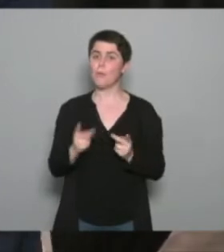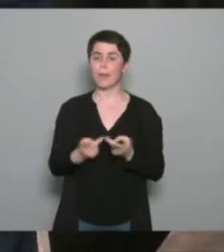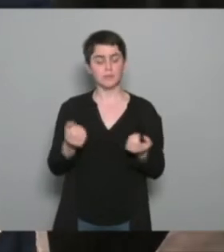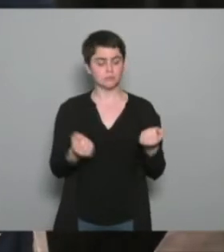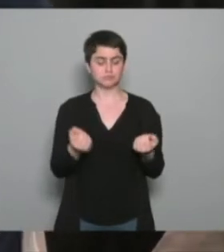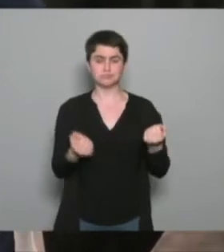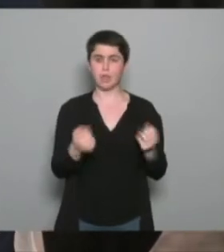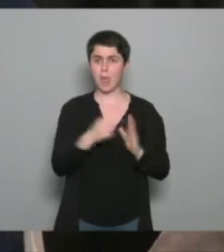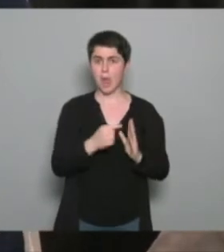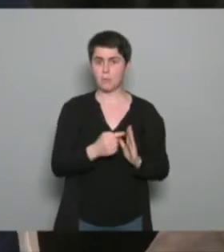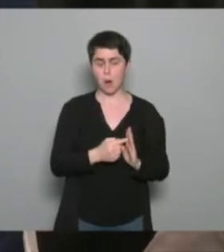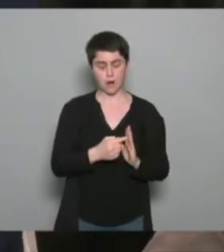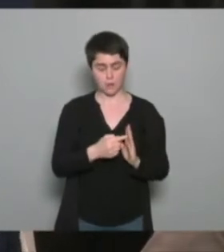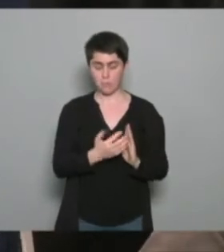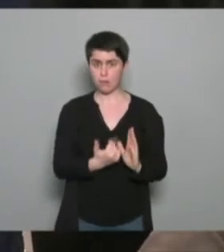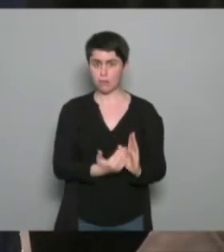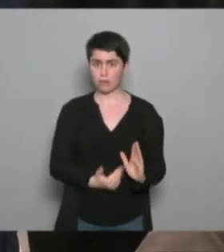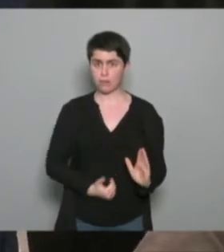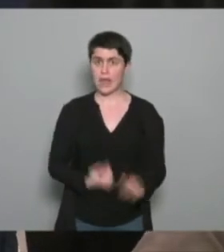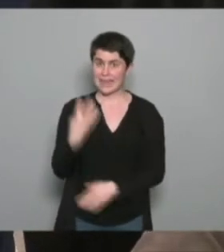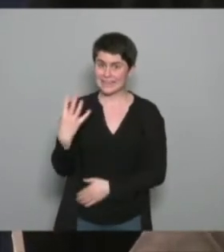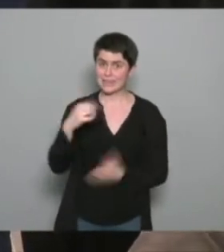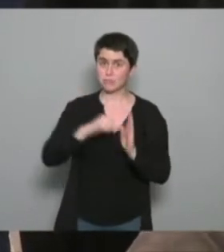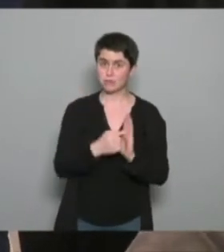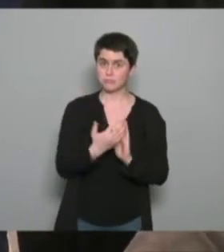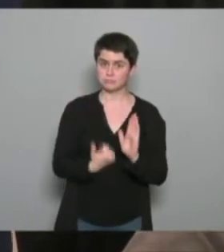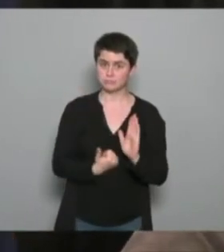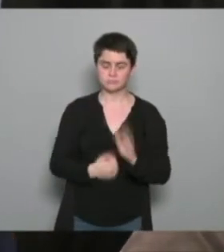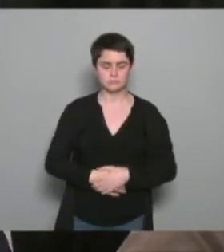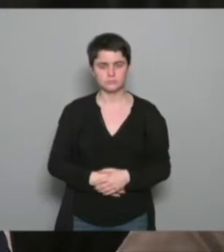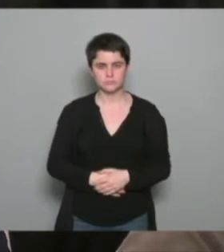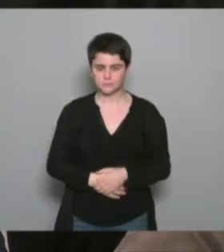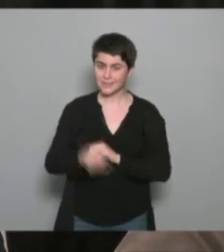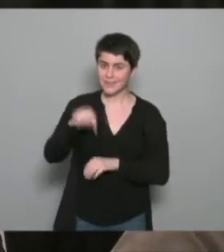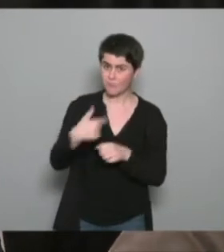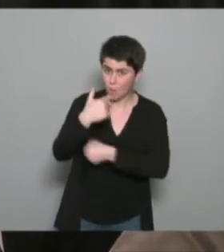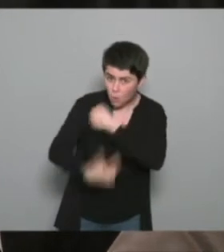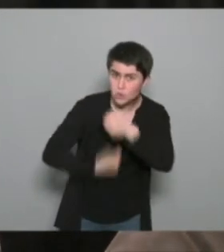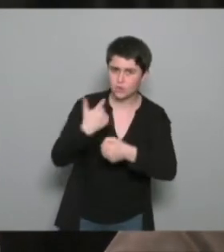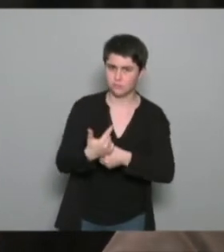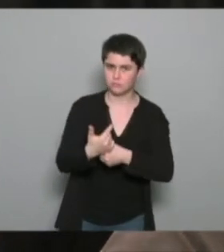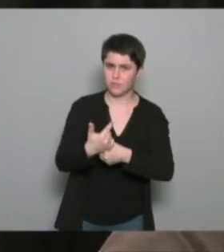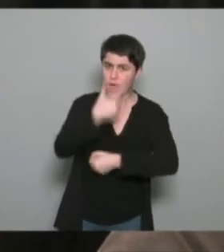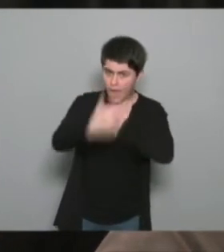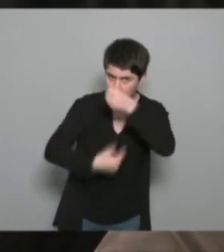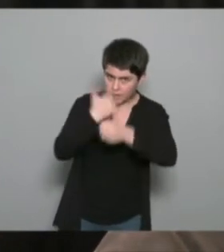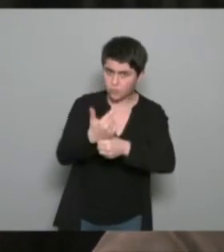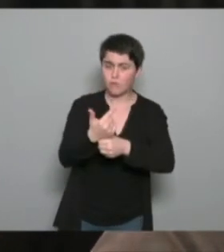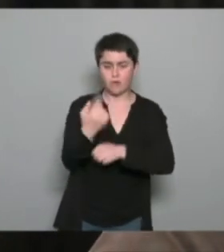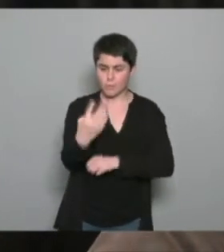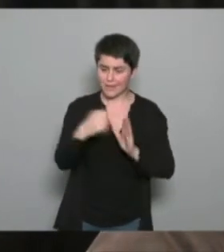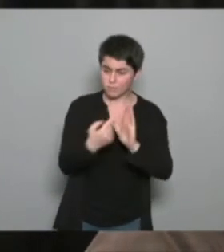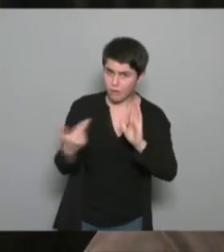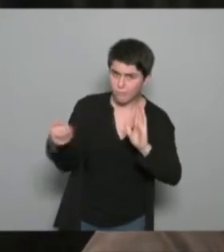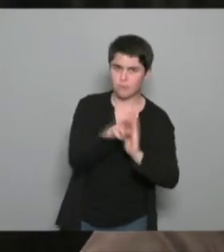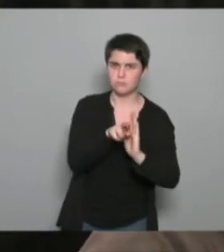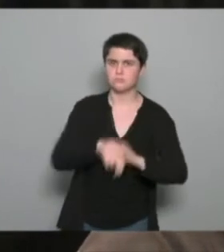et on vous dit ben voilà vous avez perdu 4 points il faut 2 ans il faut 2 ans pour les récupérer pourquoi 2 ans ? est